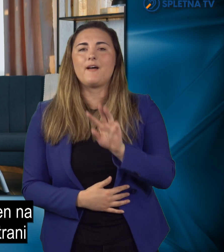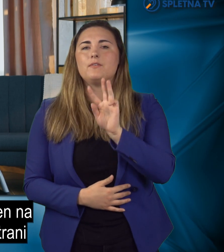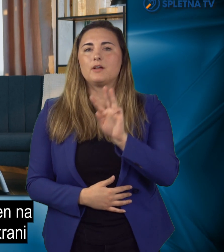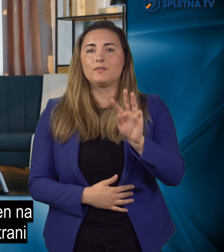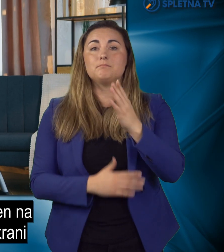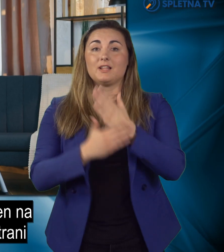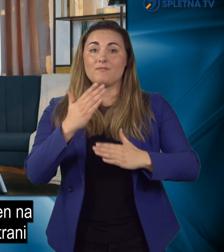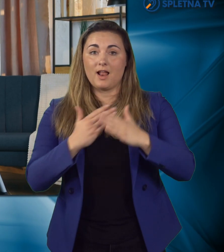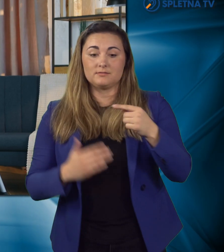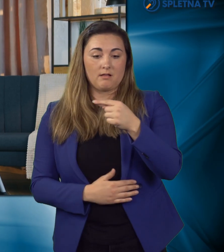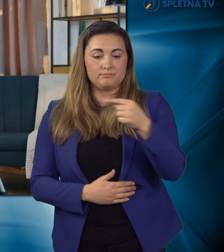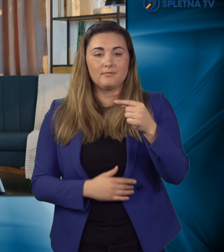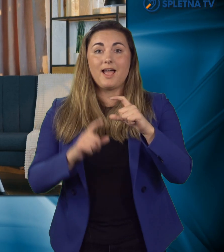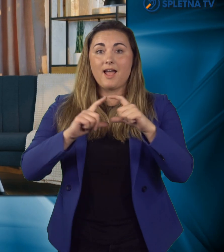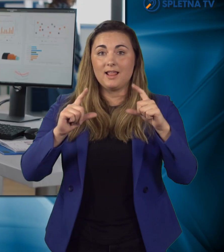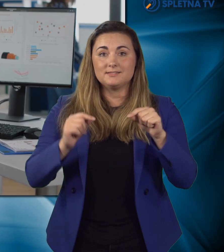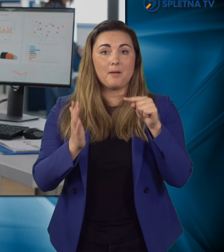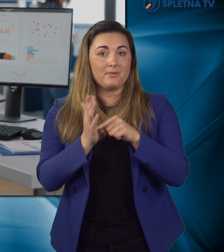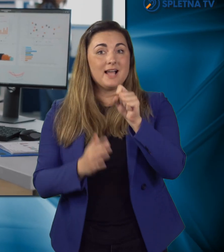na spletni strani